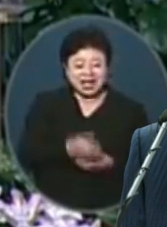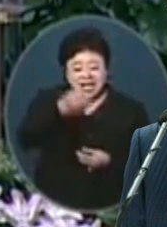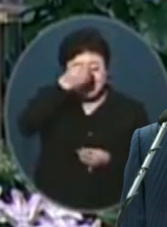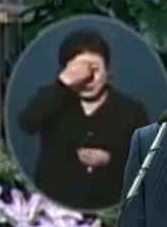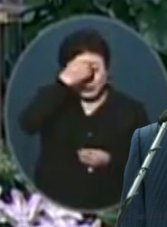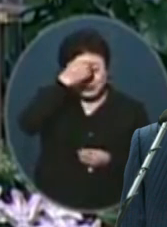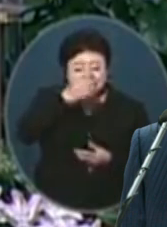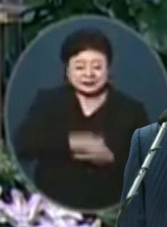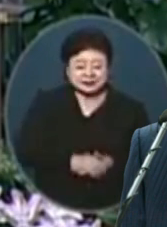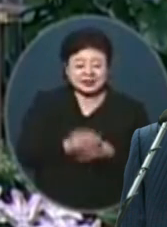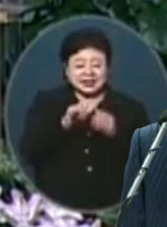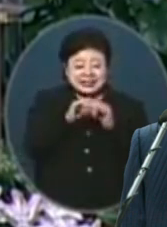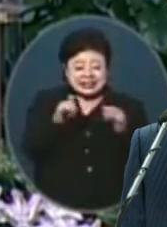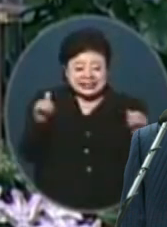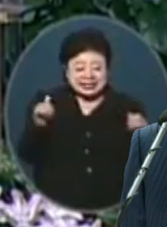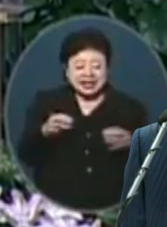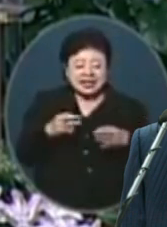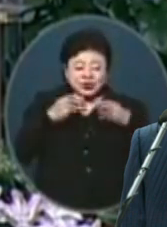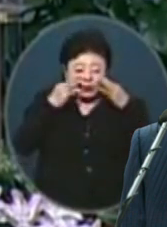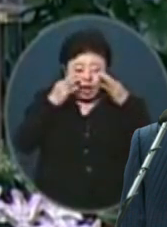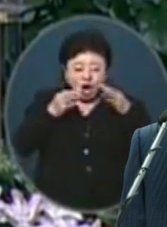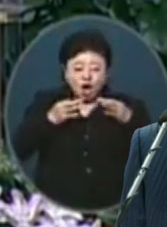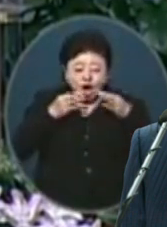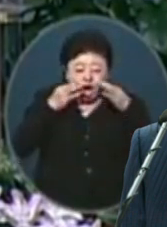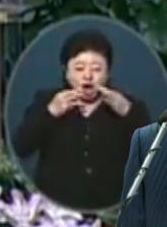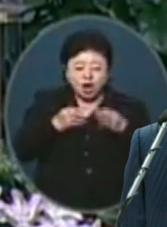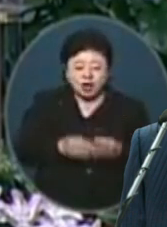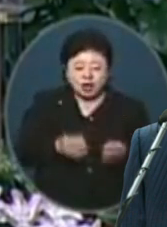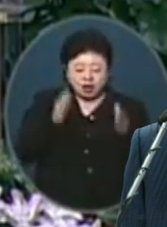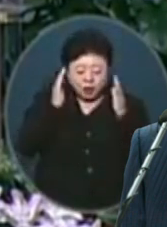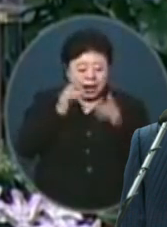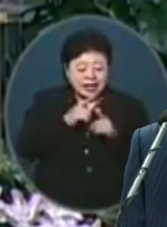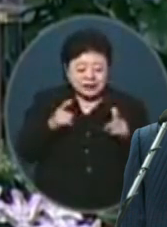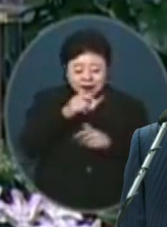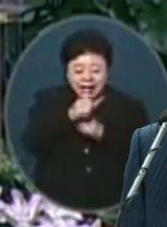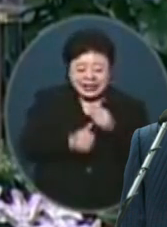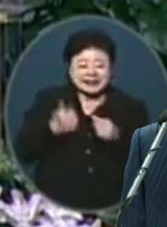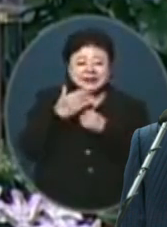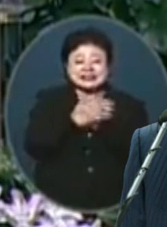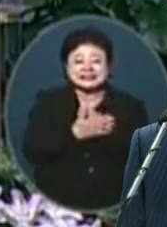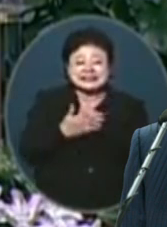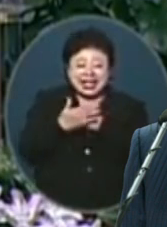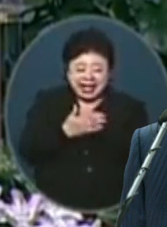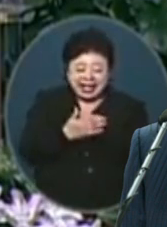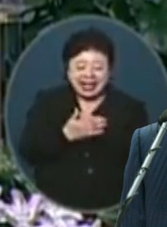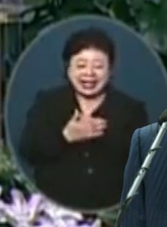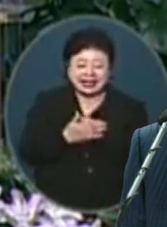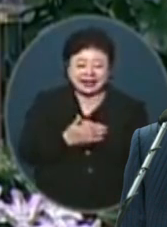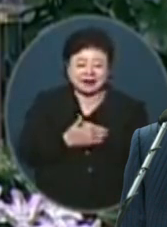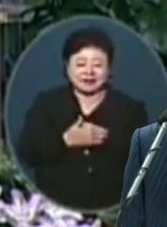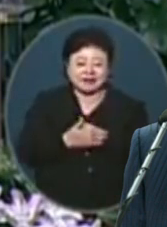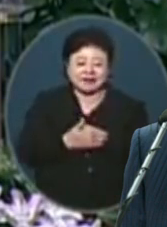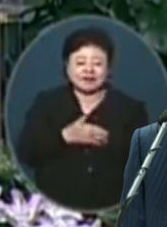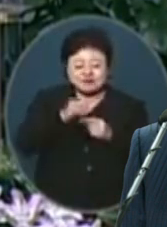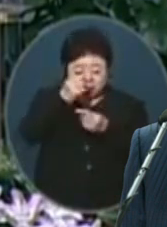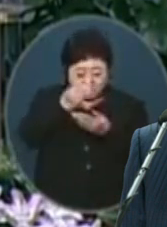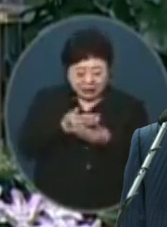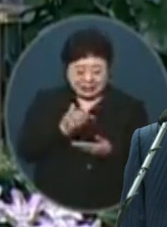기독교는 인간의 노력이나 공로가 아니라 하나님의 은혜로만 구원을 말하는